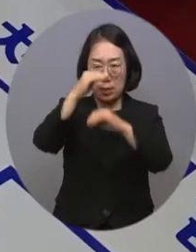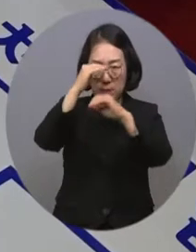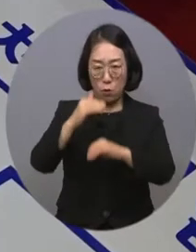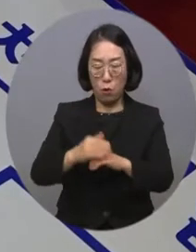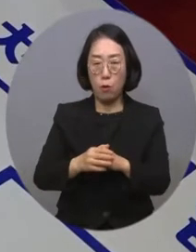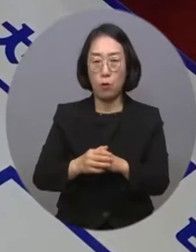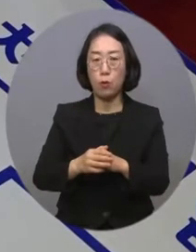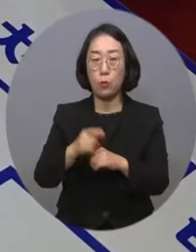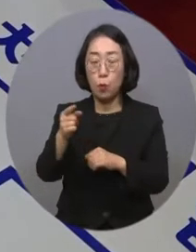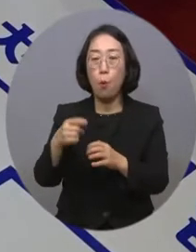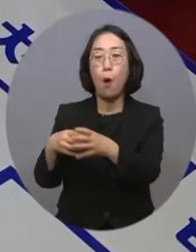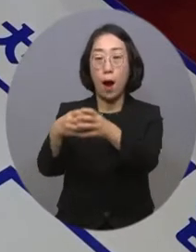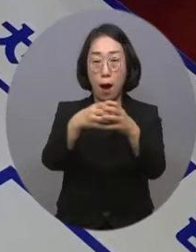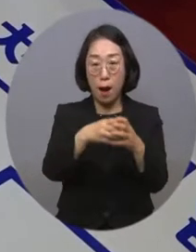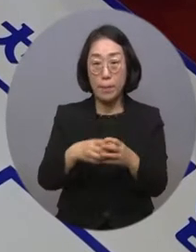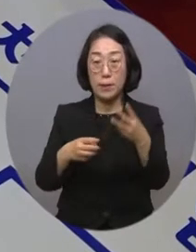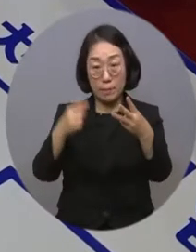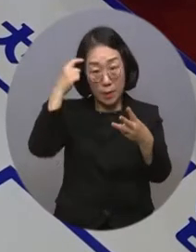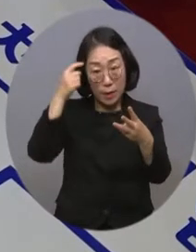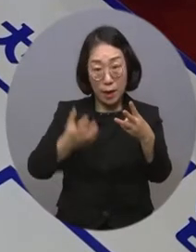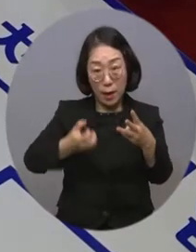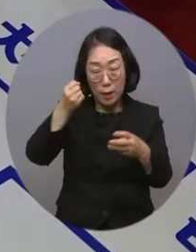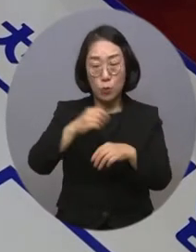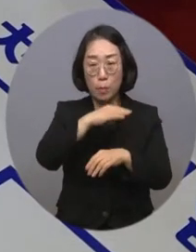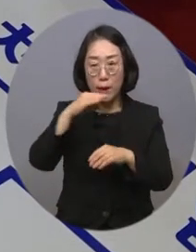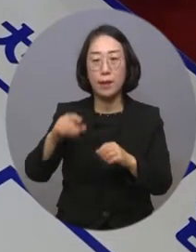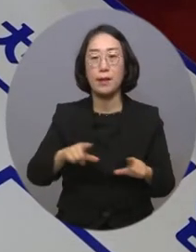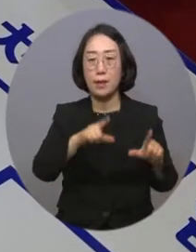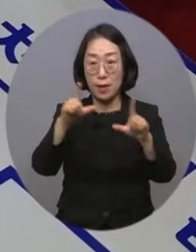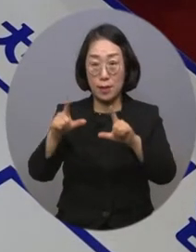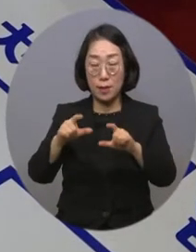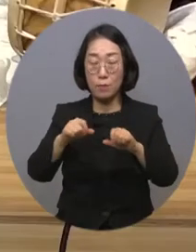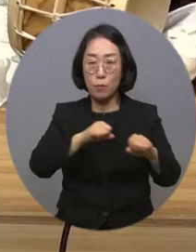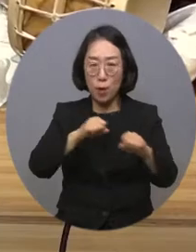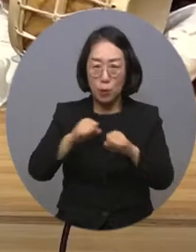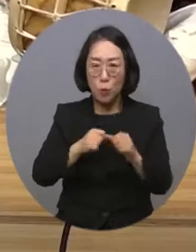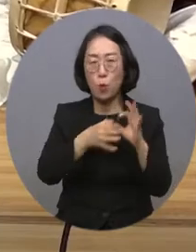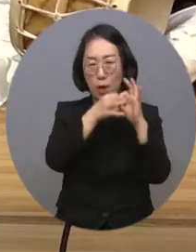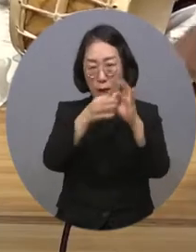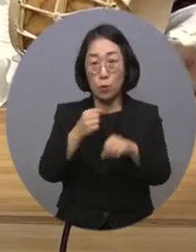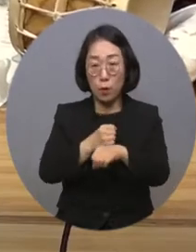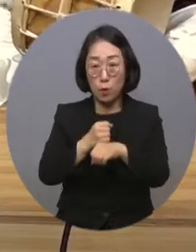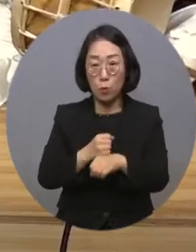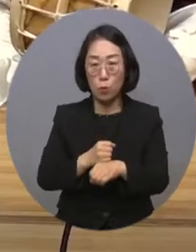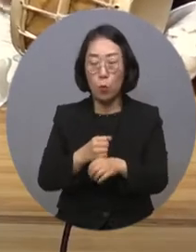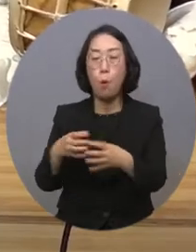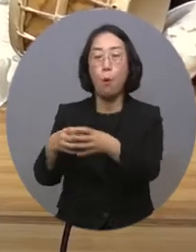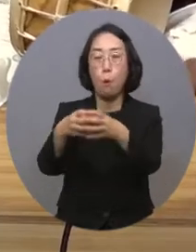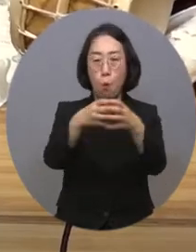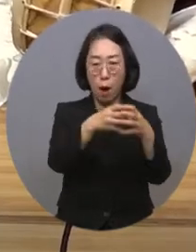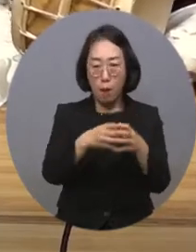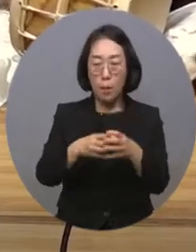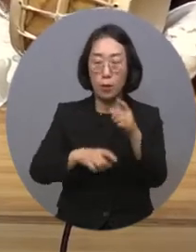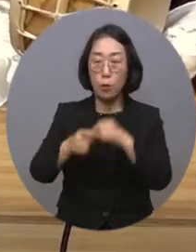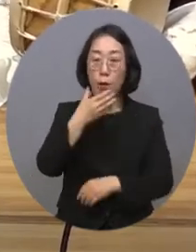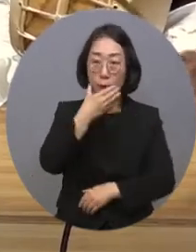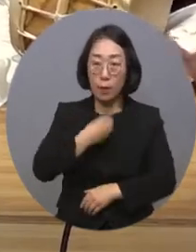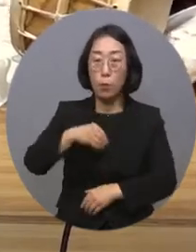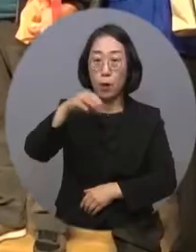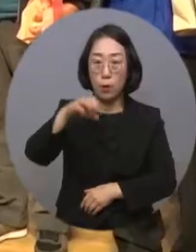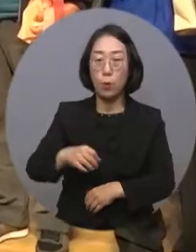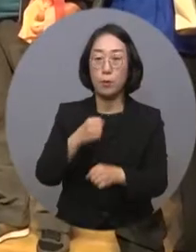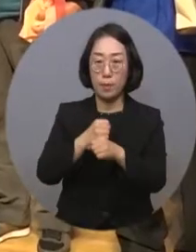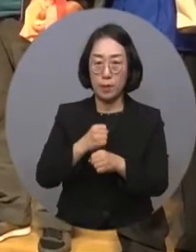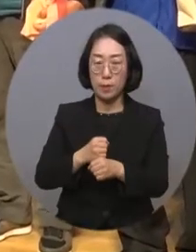이념을 바탕으로 하는 바르게 살기 운동을 전개할 것을 다짐하고 충남 도민들이 화합하여 더 행복한 충남을